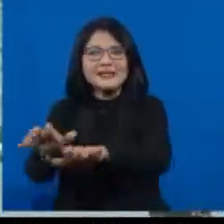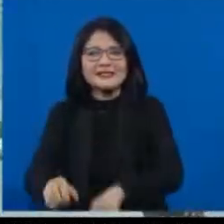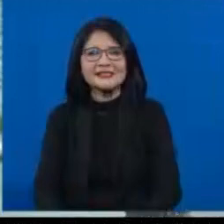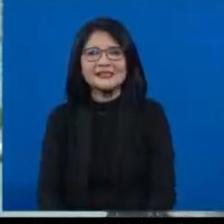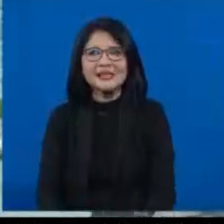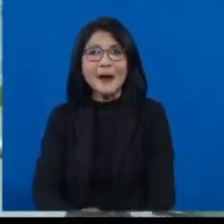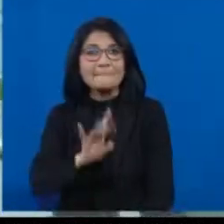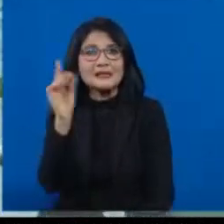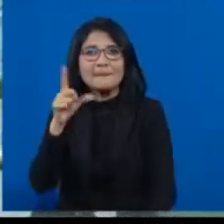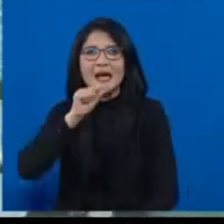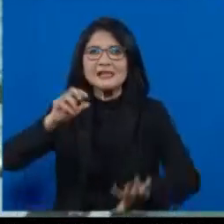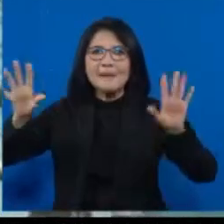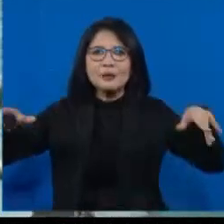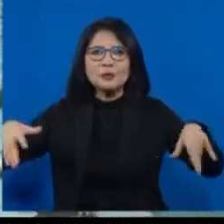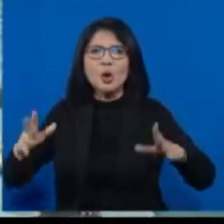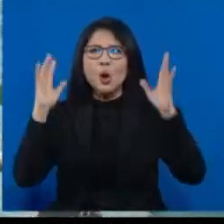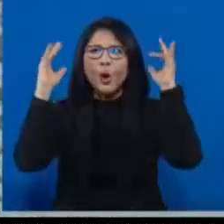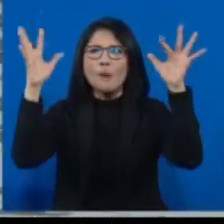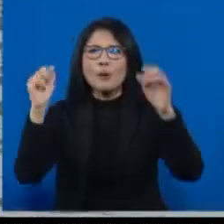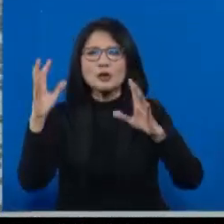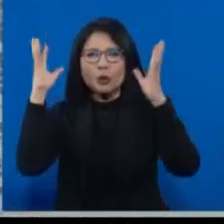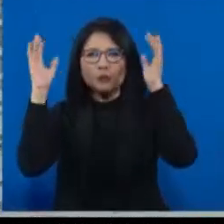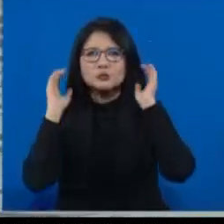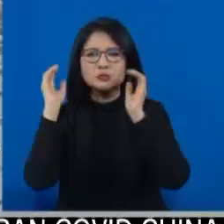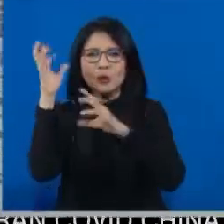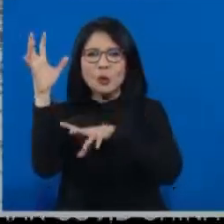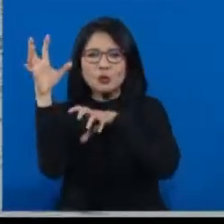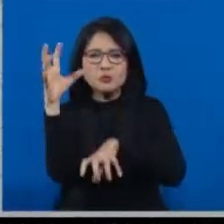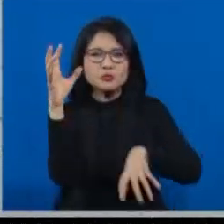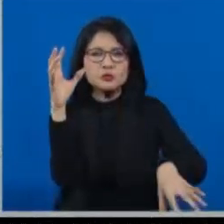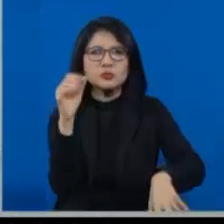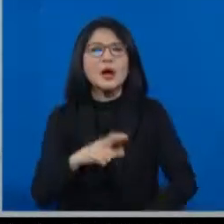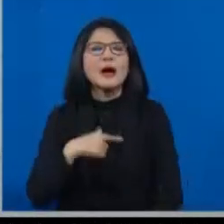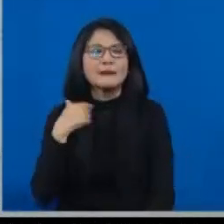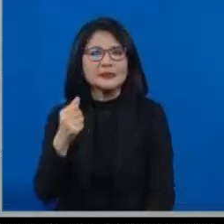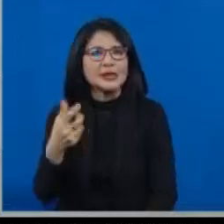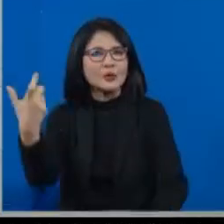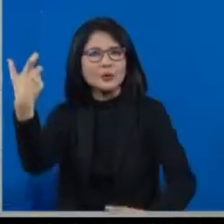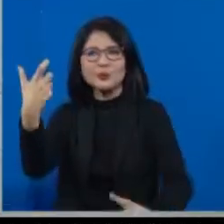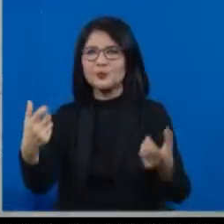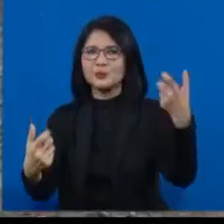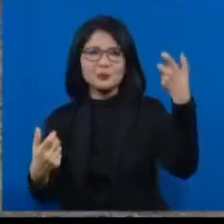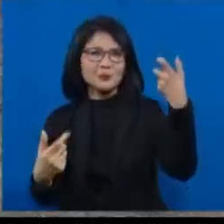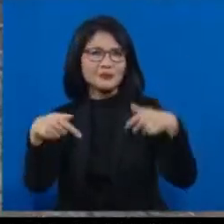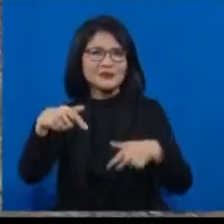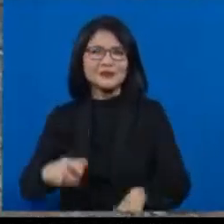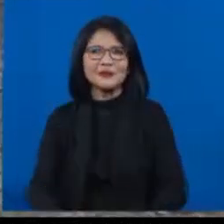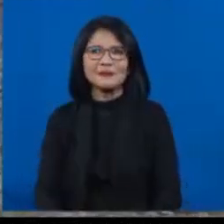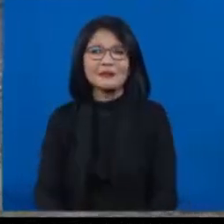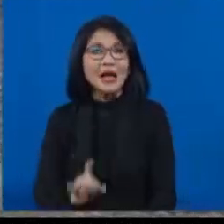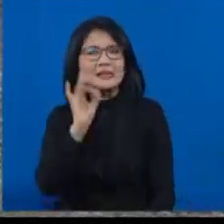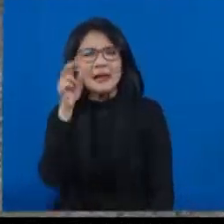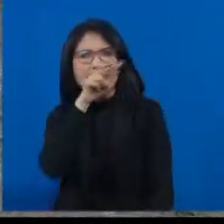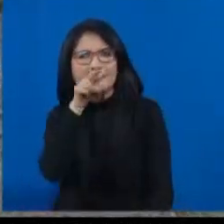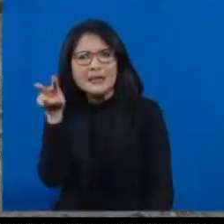burung, landscape gunung, hamparan pohon mangrove, dan aktivitas nelayan pun bisa menjadi objek fotografi pengunjung. Selain melihat